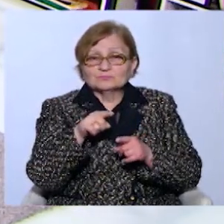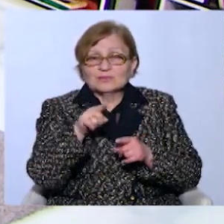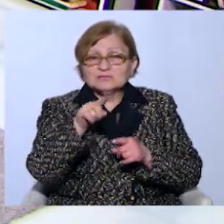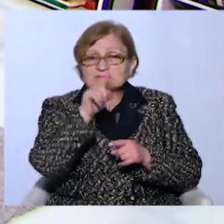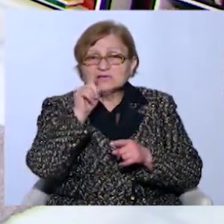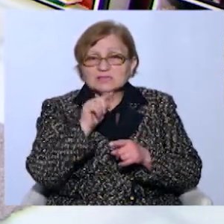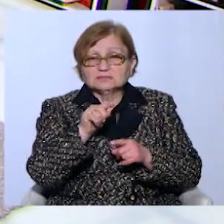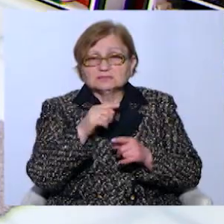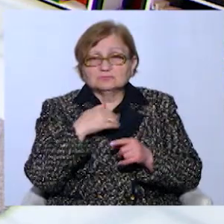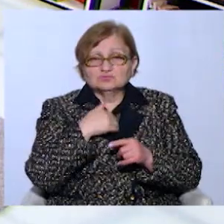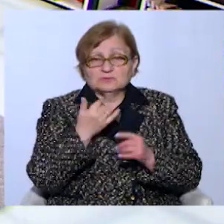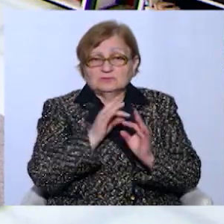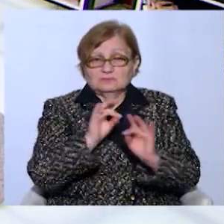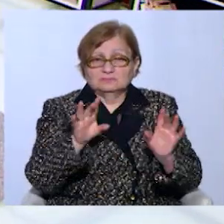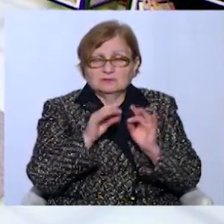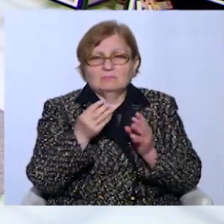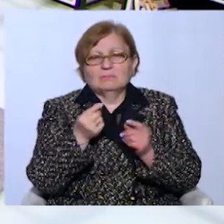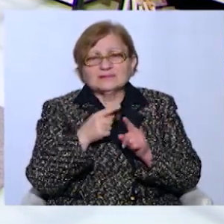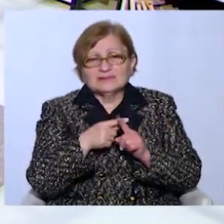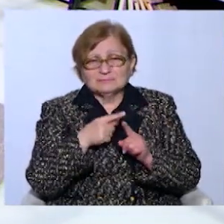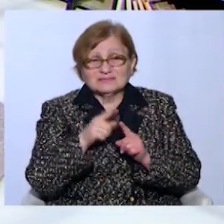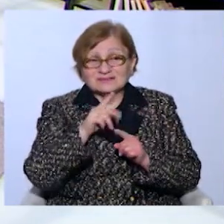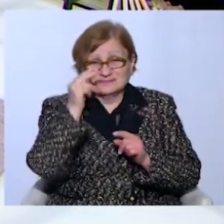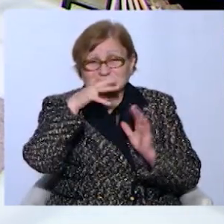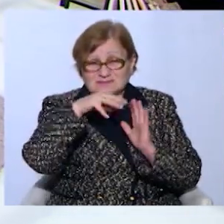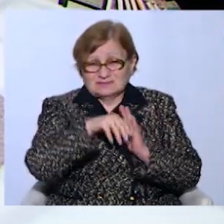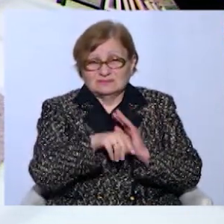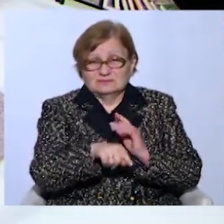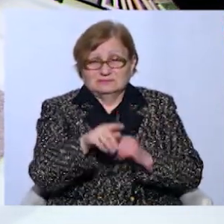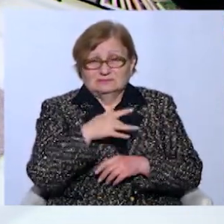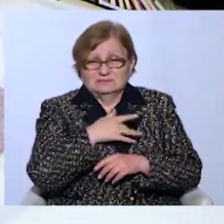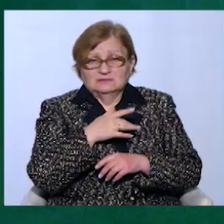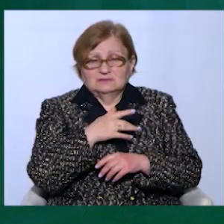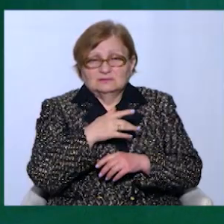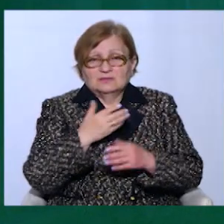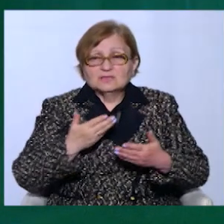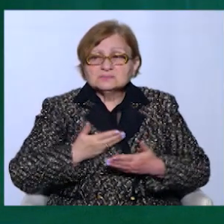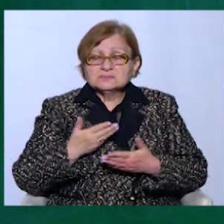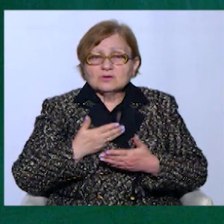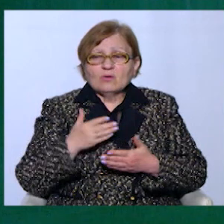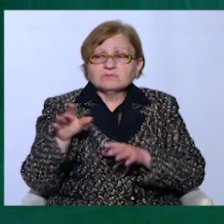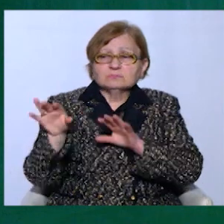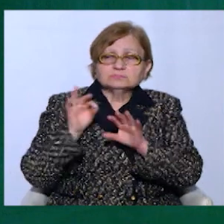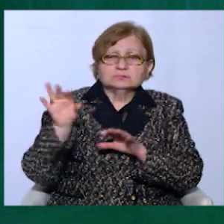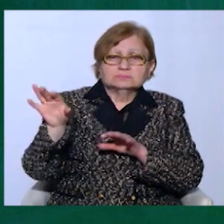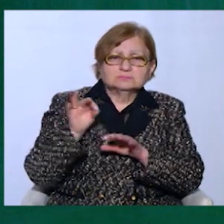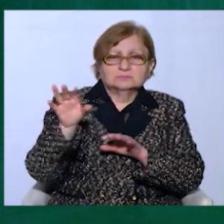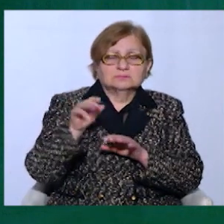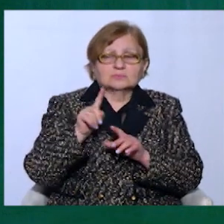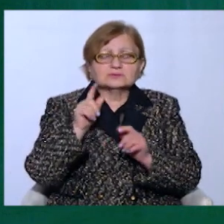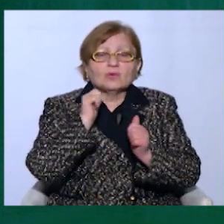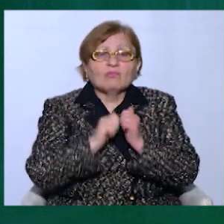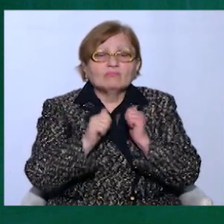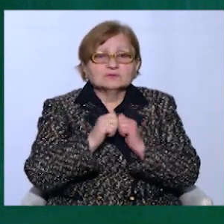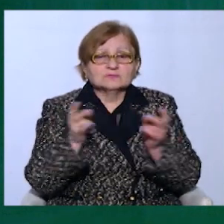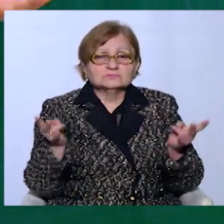საკითხები, რომლებსაც ჩვენ ვეხელავთ, მათემატიკა, რასაც სწავლობს, ეს ცხოვრებიდან მოსული საკითხებია ყველაფერი, რომელიც ყოველდღიურ